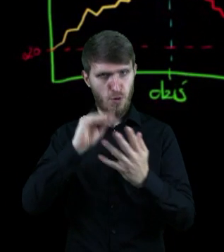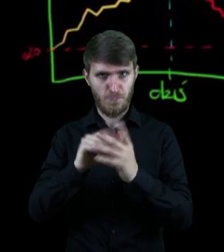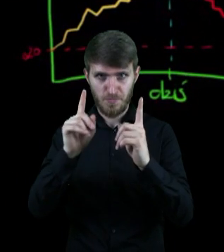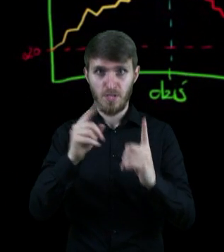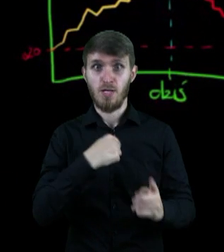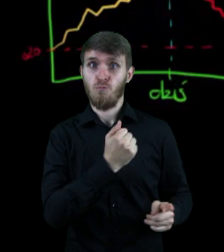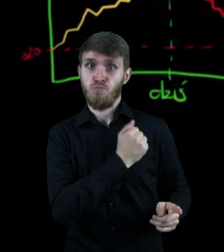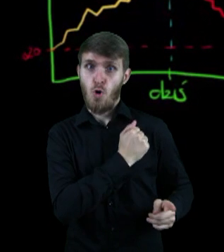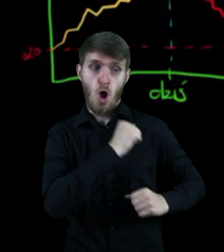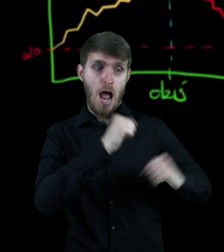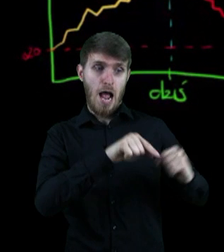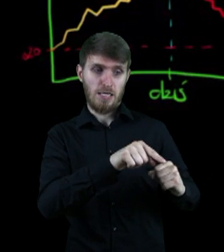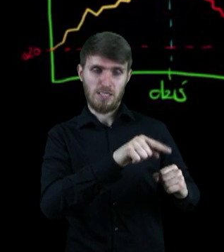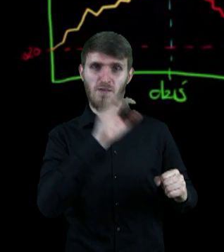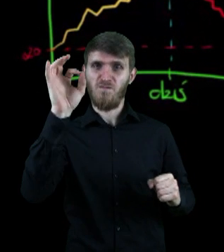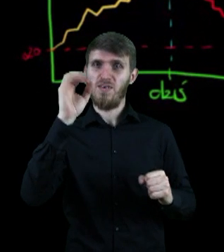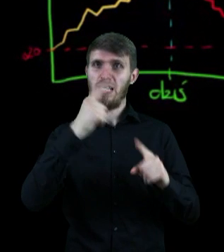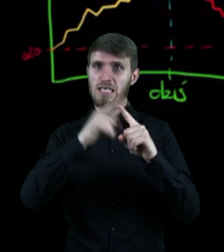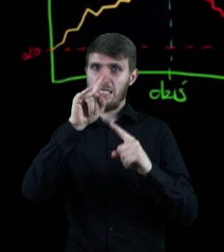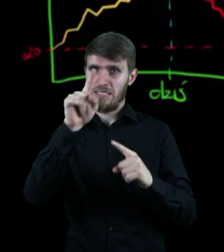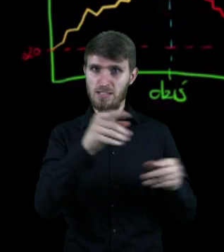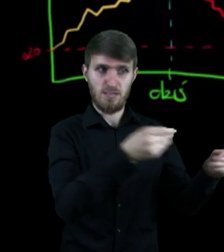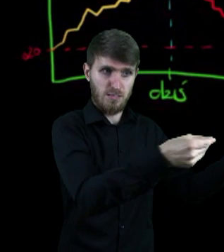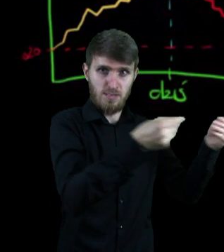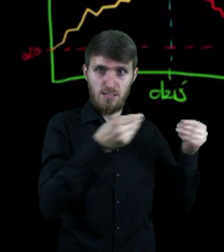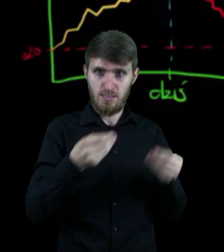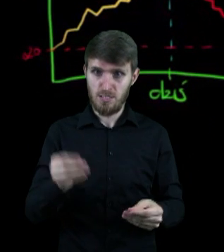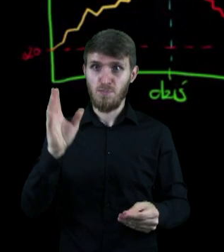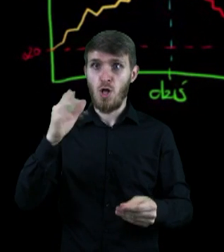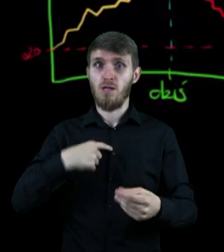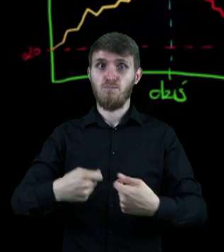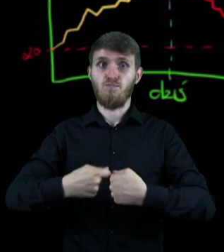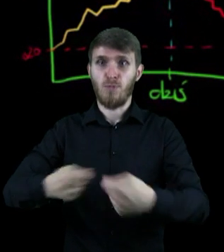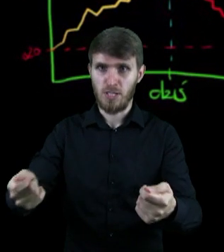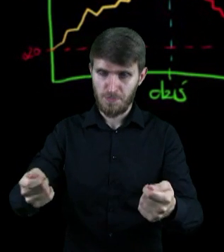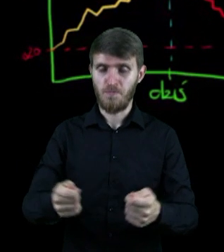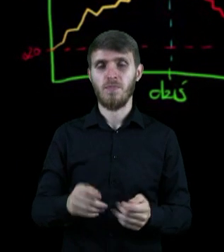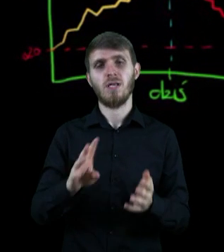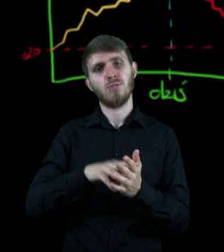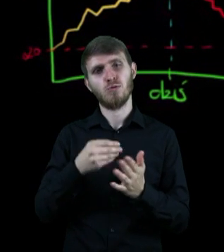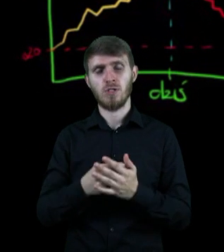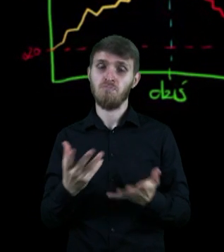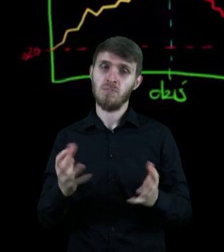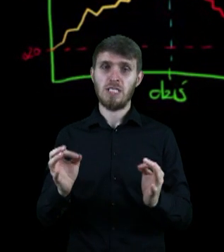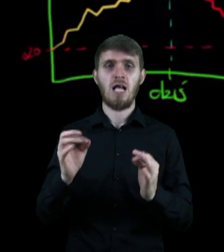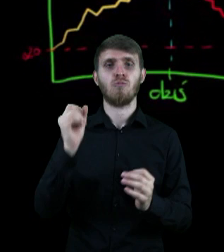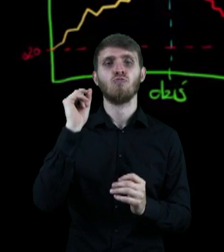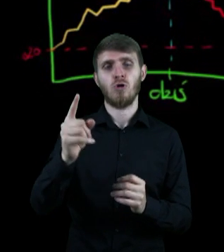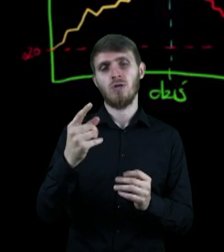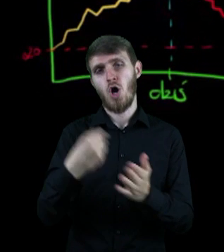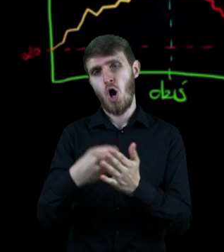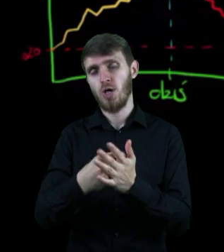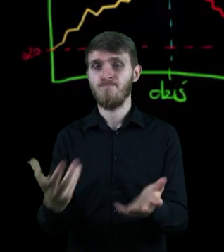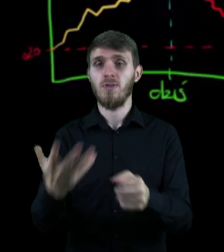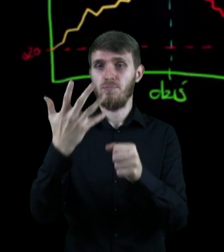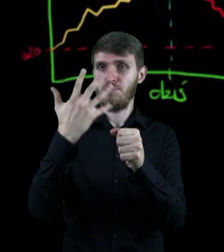następuje pożyczka akcji, a następnie sprzedaż po aktualnej cenie.